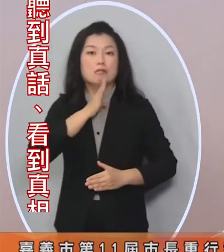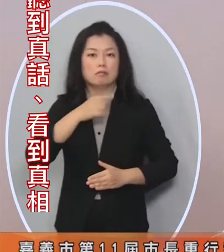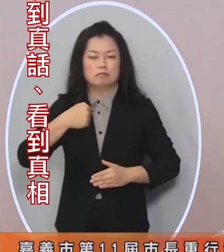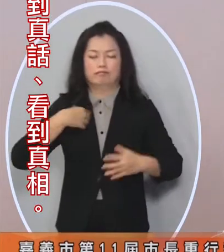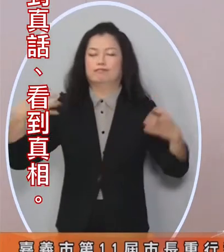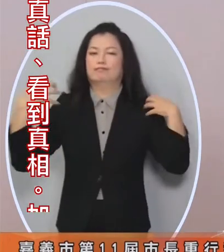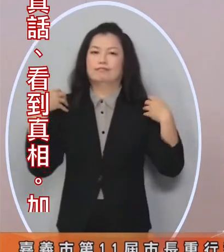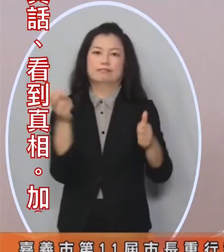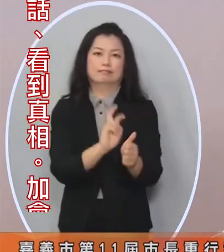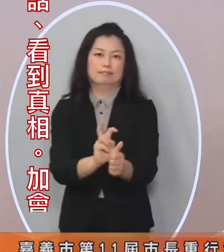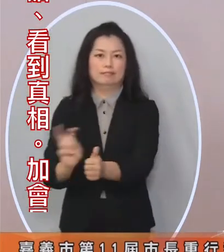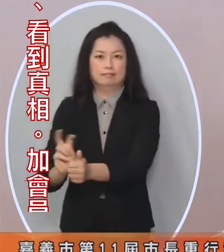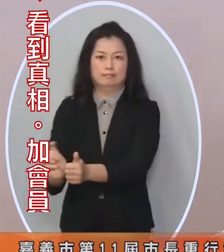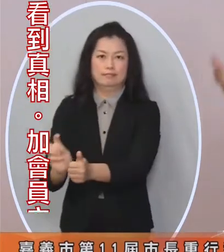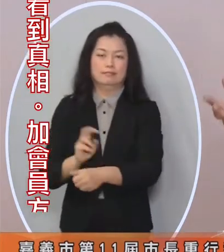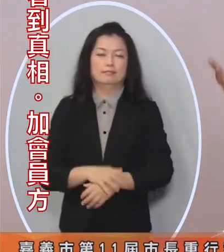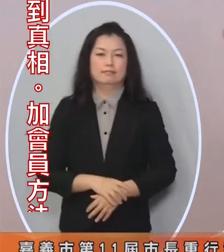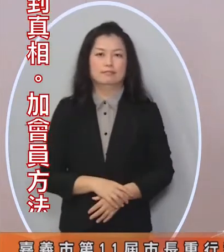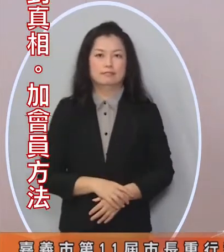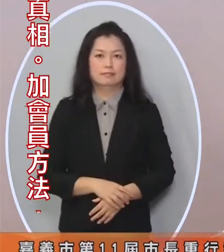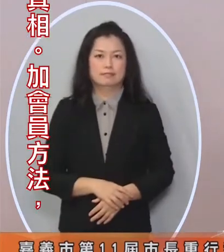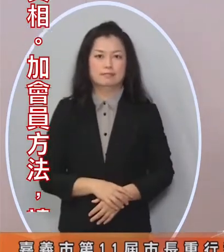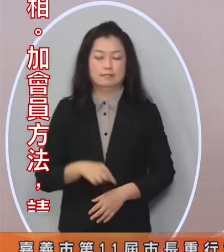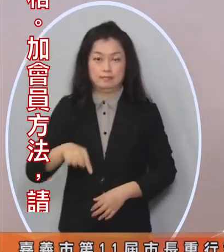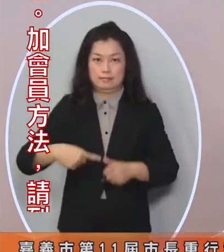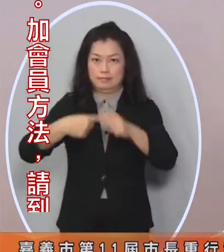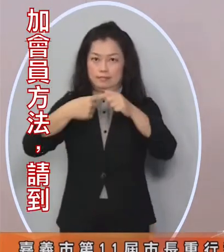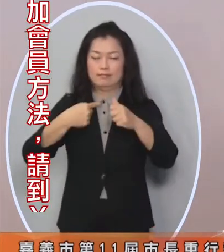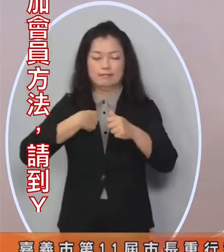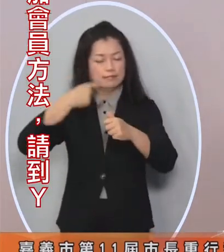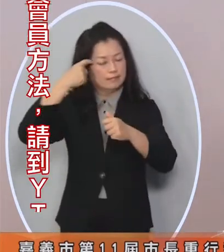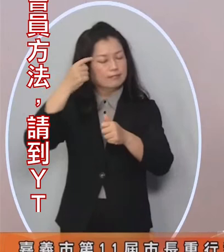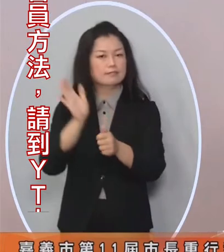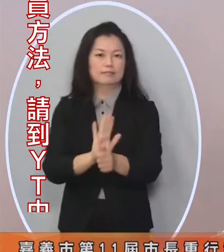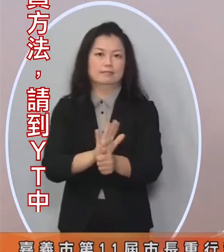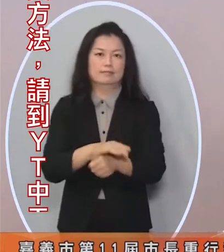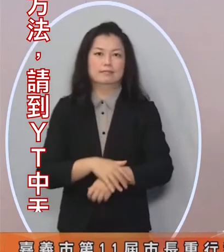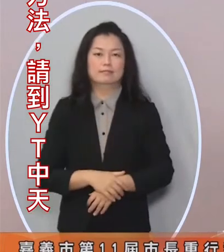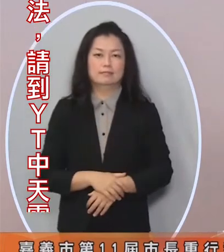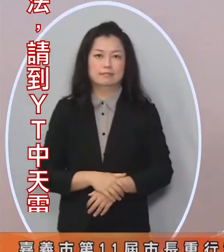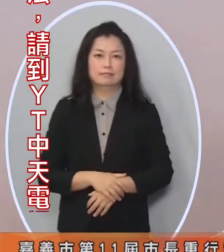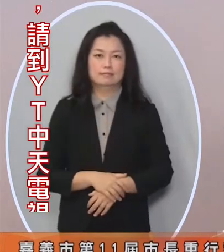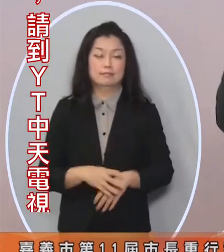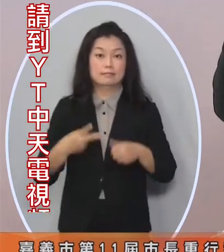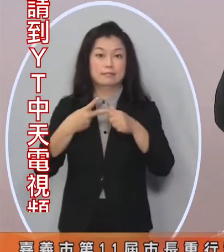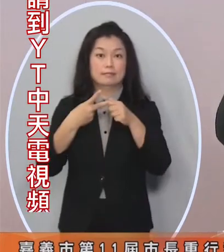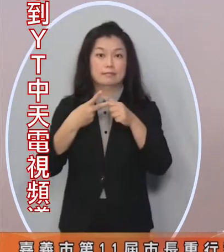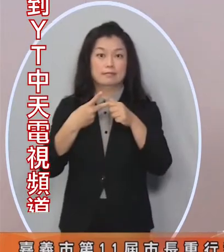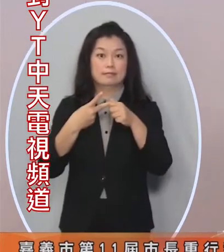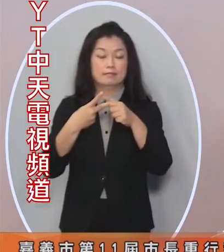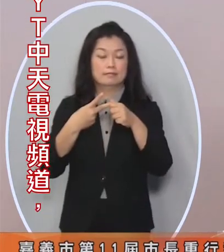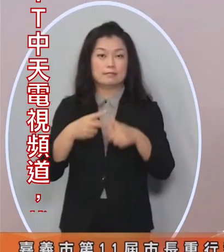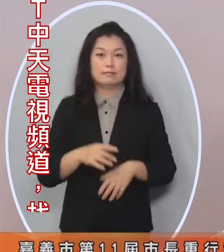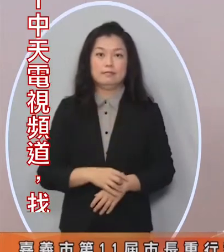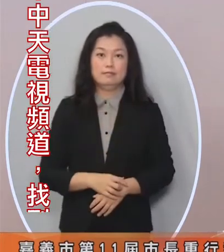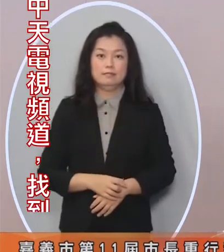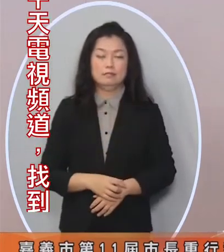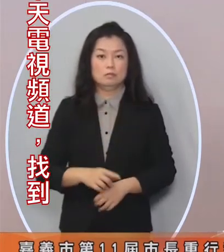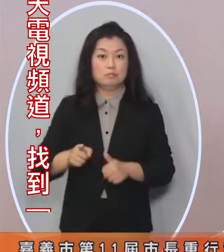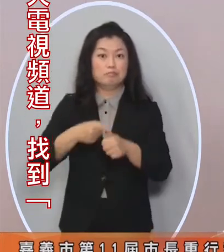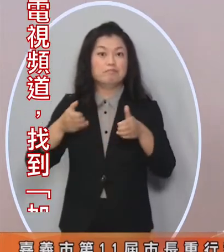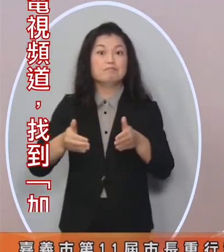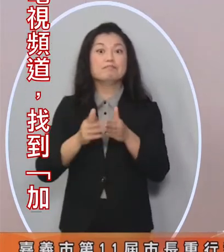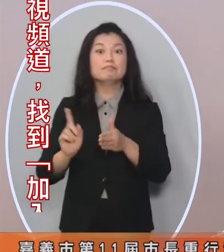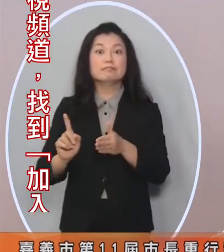饲，吼，吼、哦，这第一点我要做的，吼、哦。啊，怎么过来？我的政见内底上个重